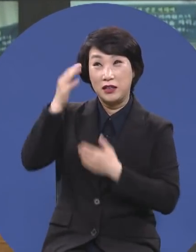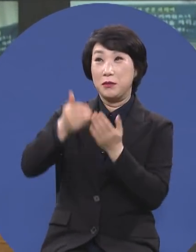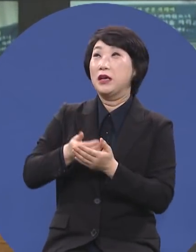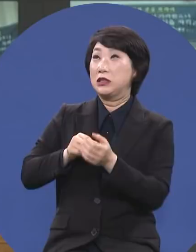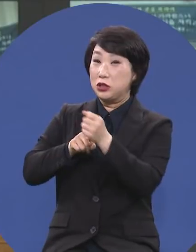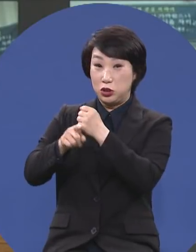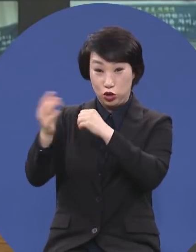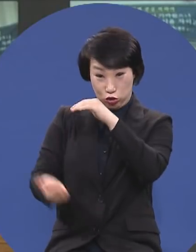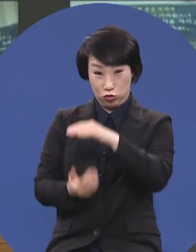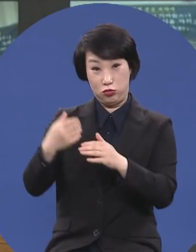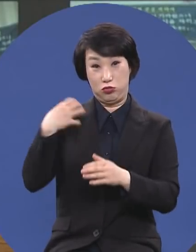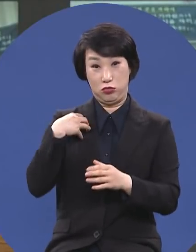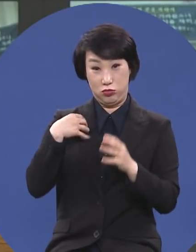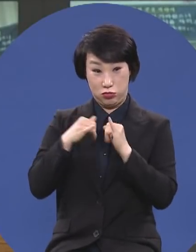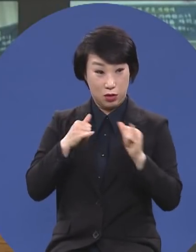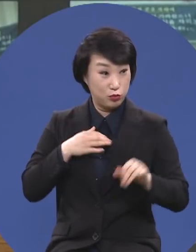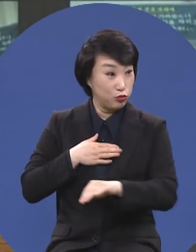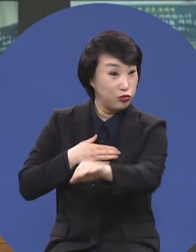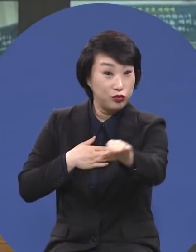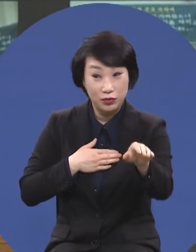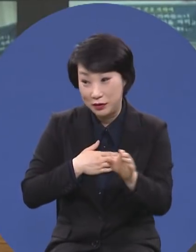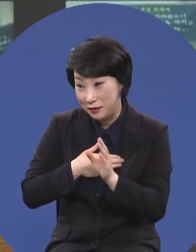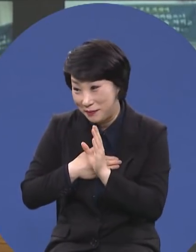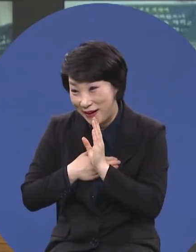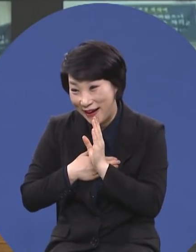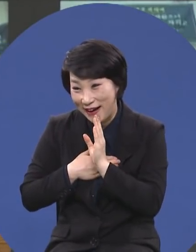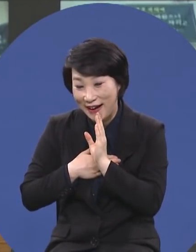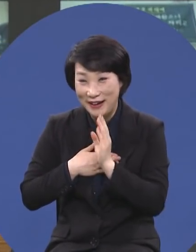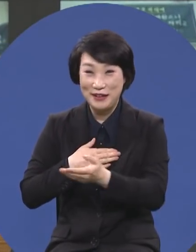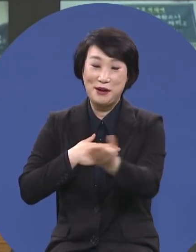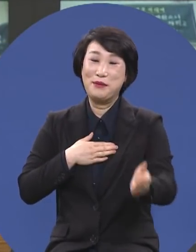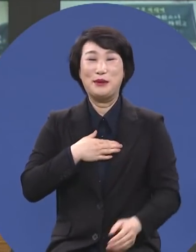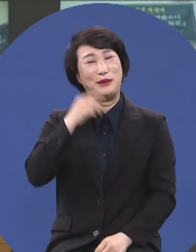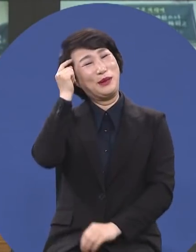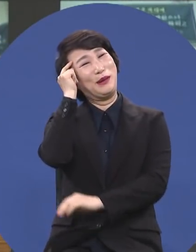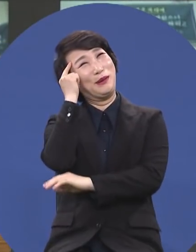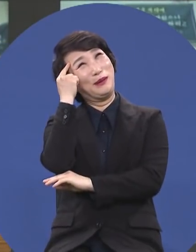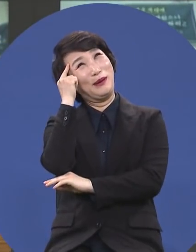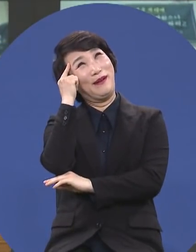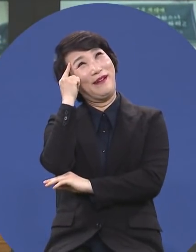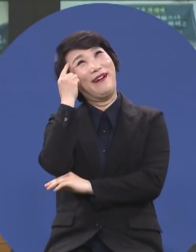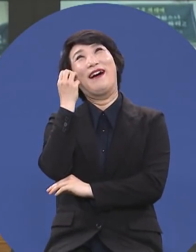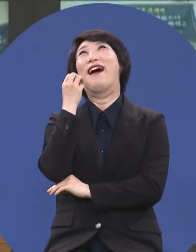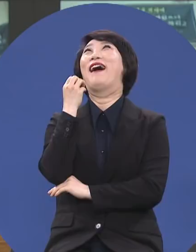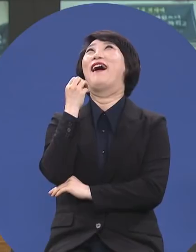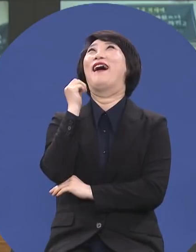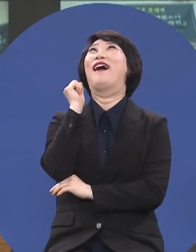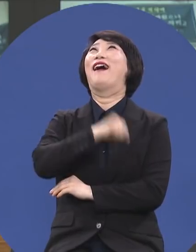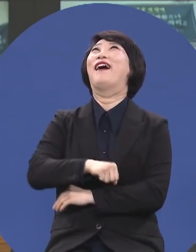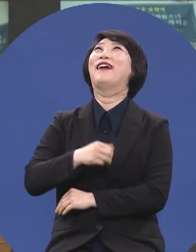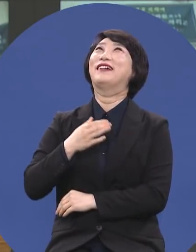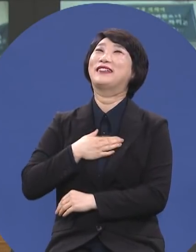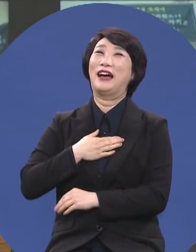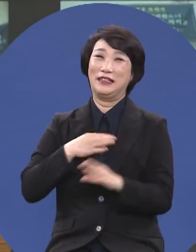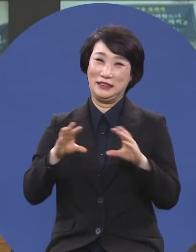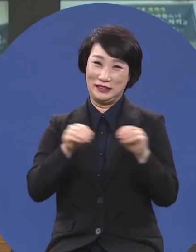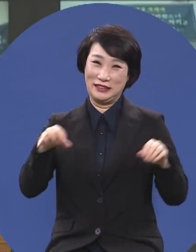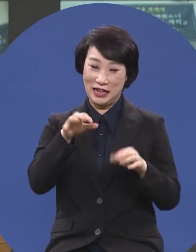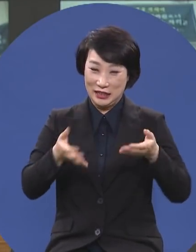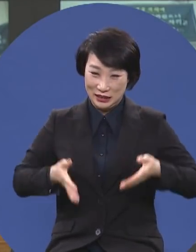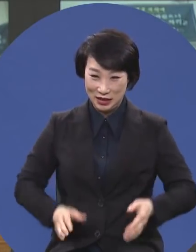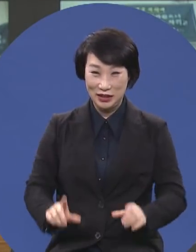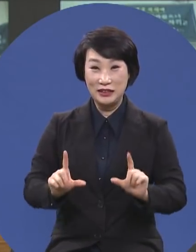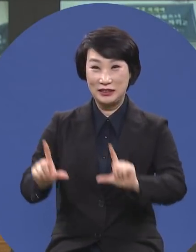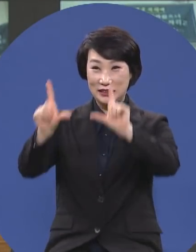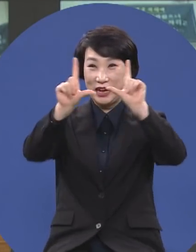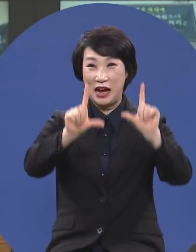뜻을 이루어가야 할 존재인가를 가만히 생각하면, 나는 이 땅에 태어나서